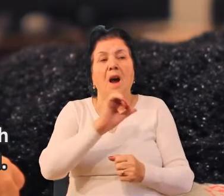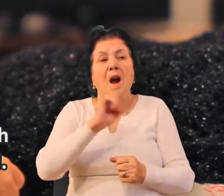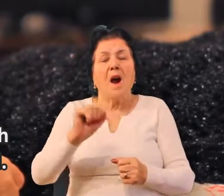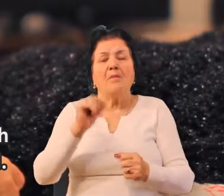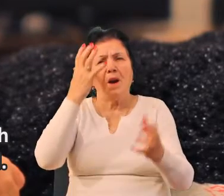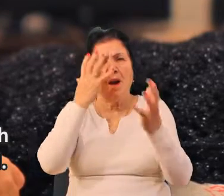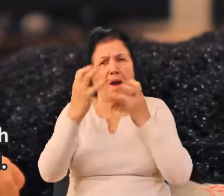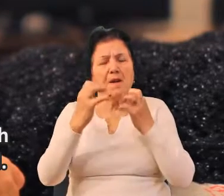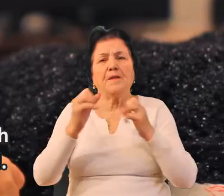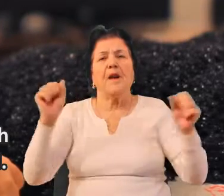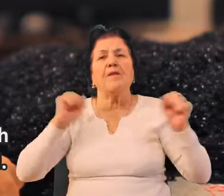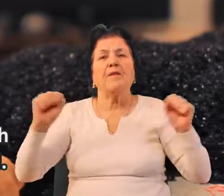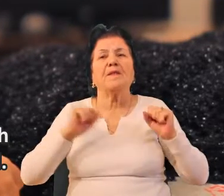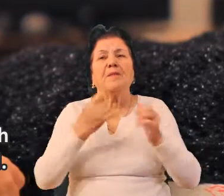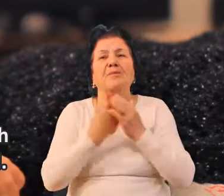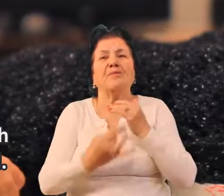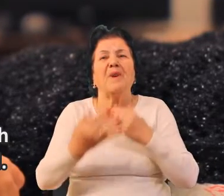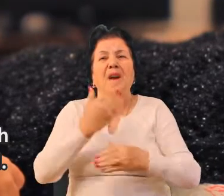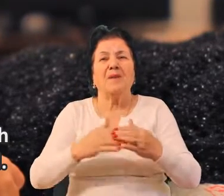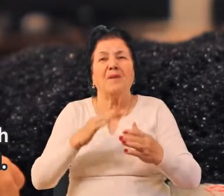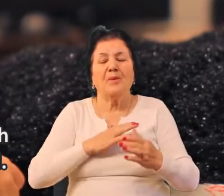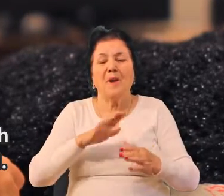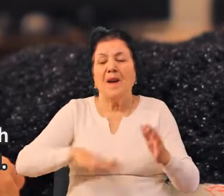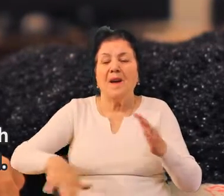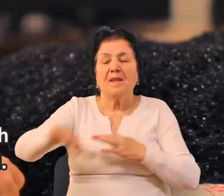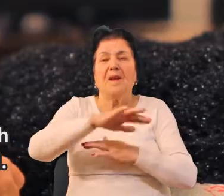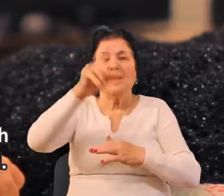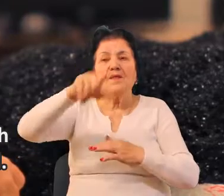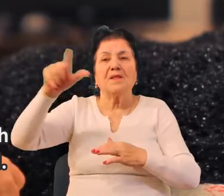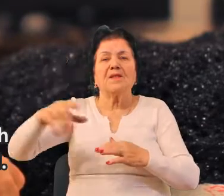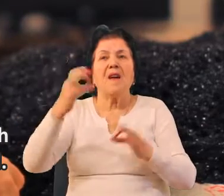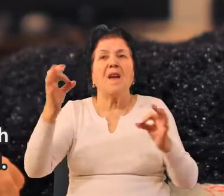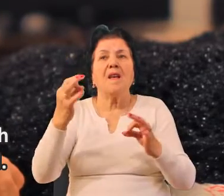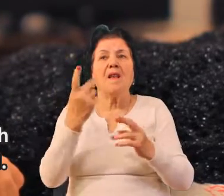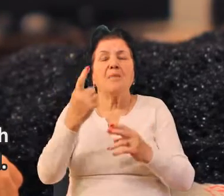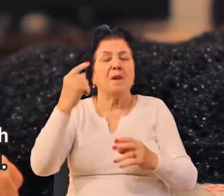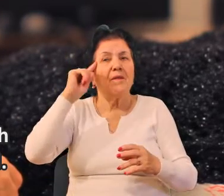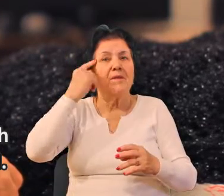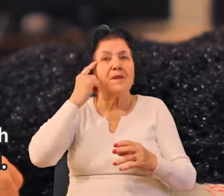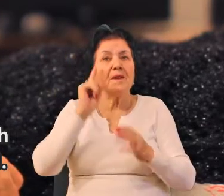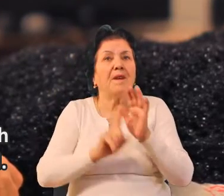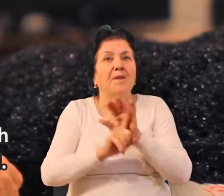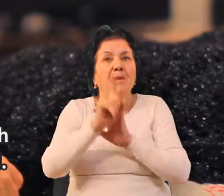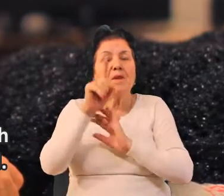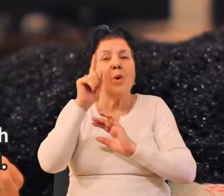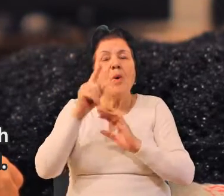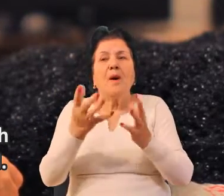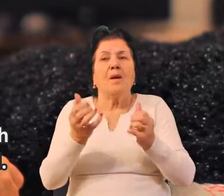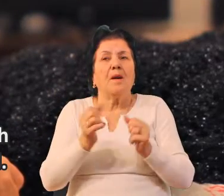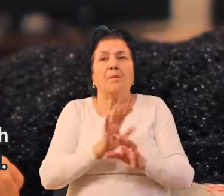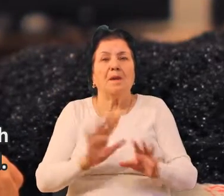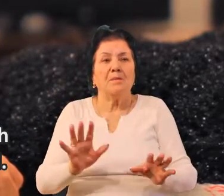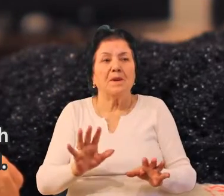olan insan ətrafındakı şəxslər də elə bir fikir yaratmalıdır ki, yəni onu